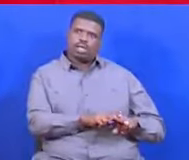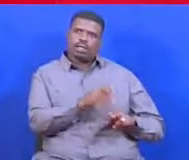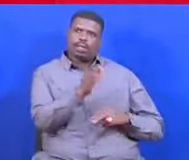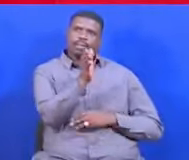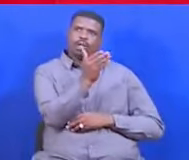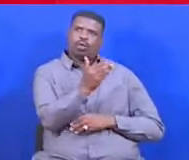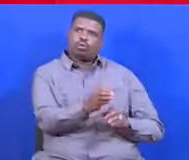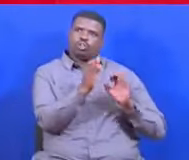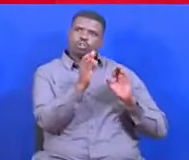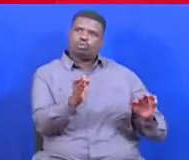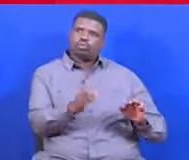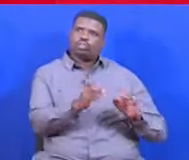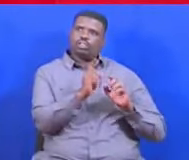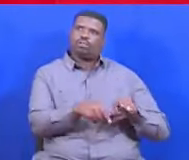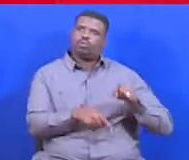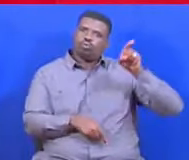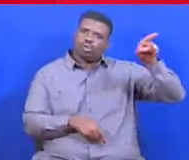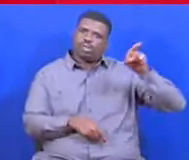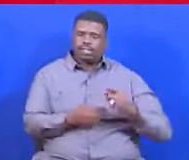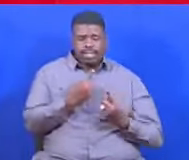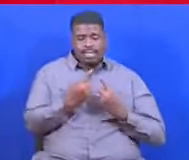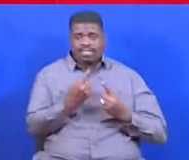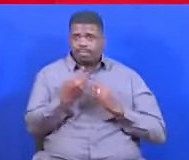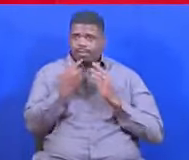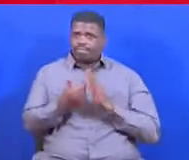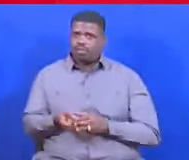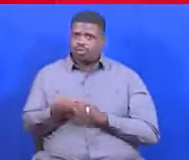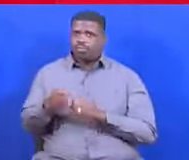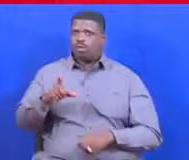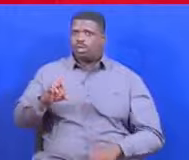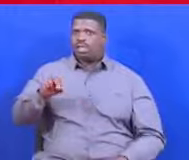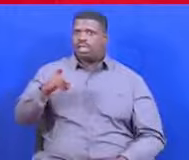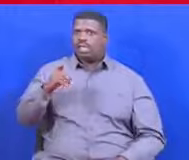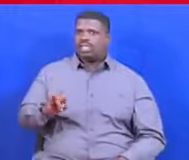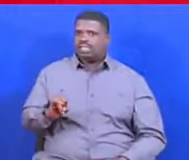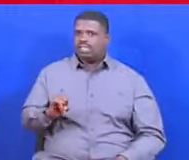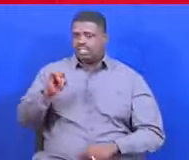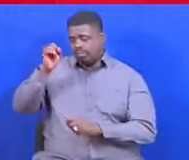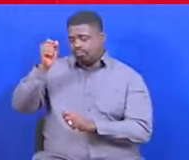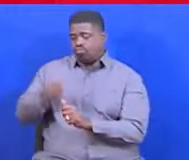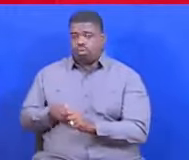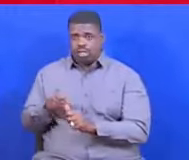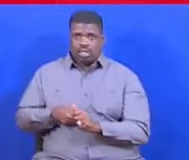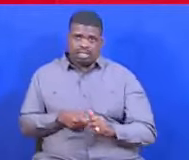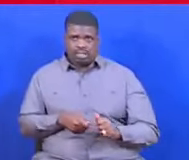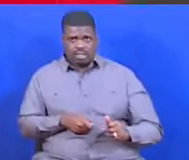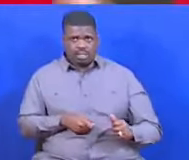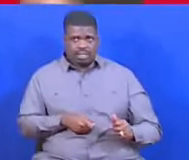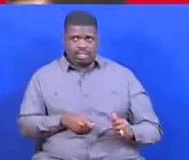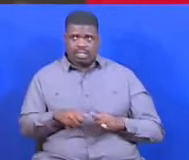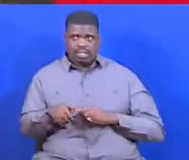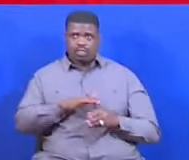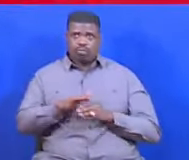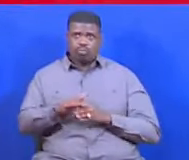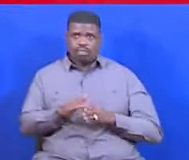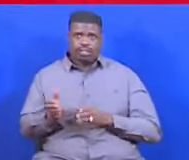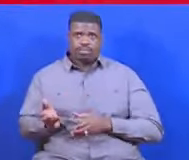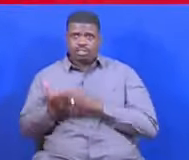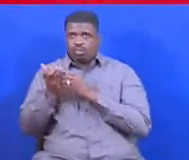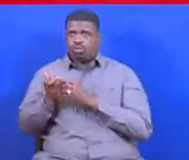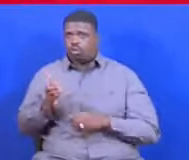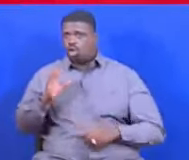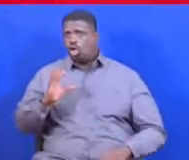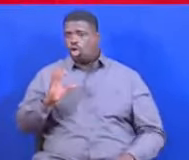balozi mzuri ambaye yuko Komoro anasema kama atapewa Lindi na Mtwara bandari ile ikatumika kwa ajili ya mizigo ya Komoro. Inchi hii tutaweza